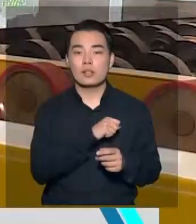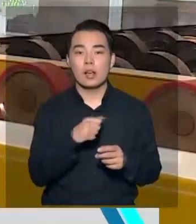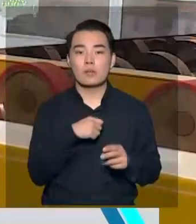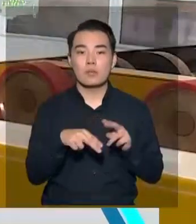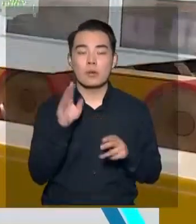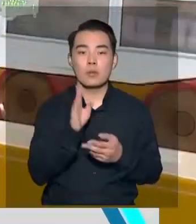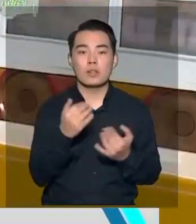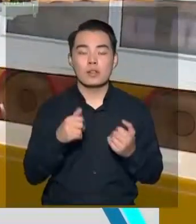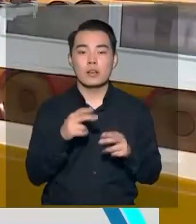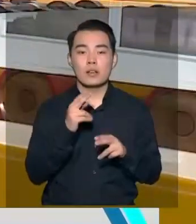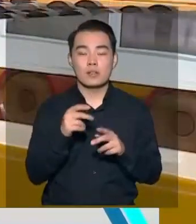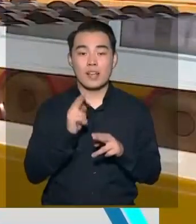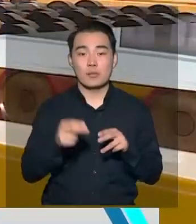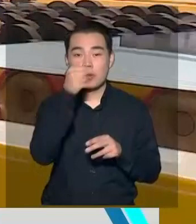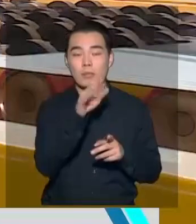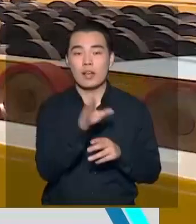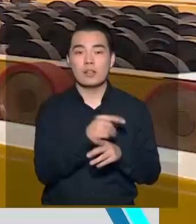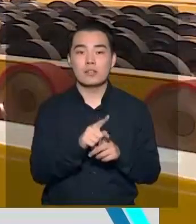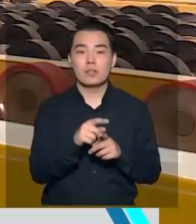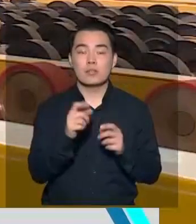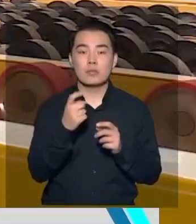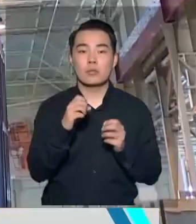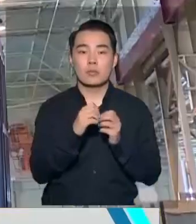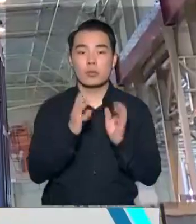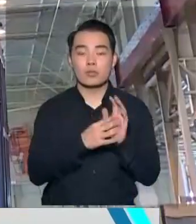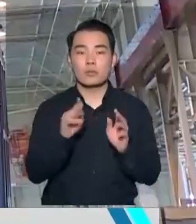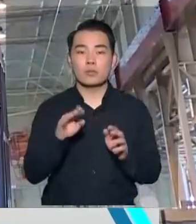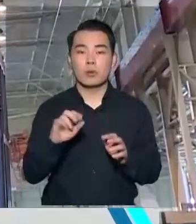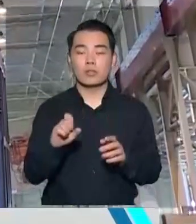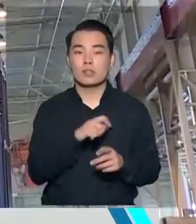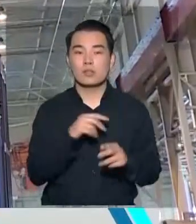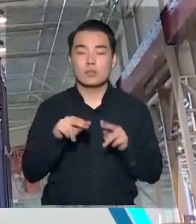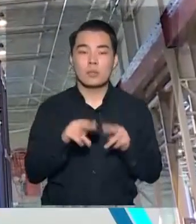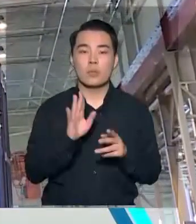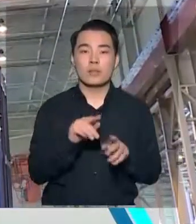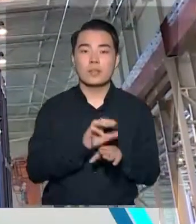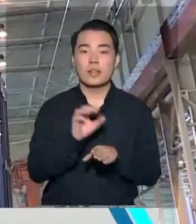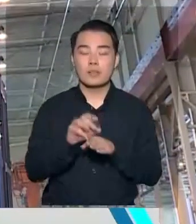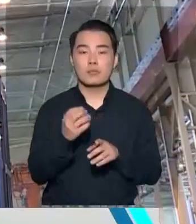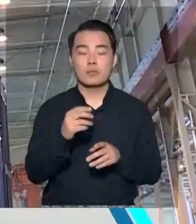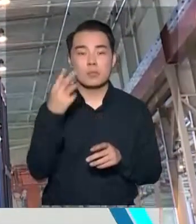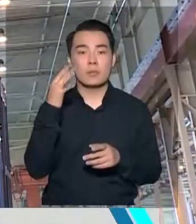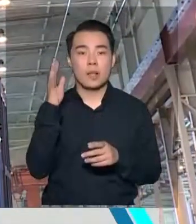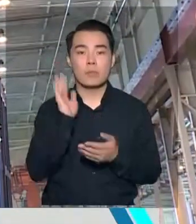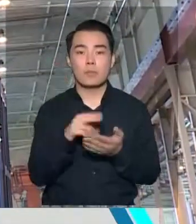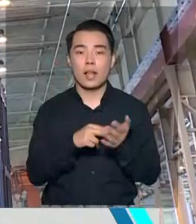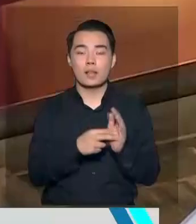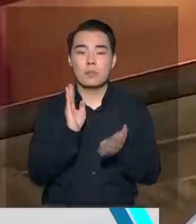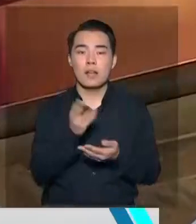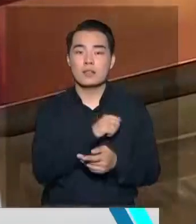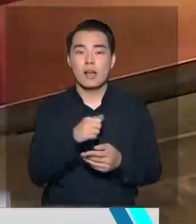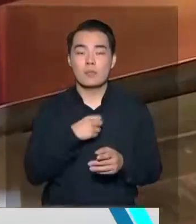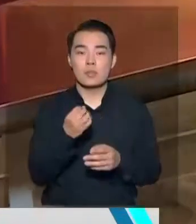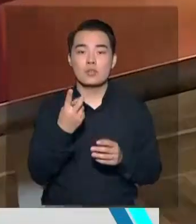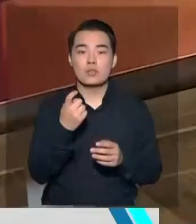соңына дейін тағы 129 мың тонна шыны шығару межеленіп отыр. Оның 30% сыртқы нарыққа жөнелтіледі. Бұған қоса кешен айналасында құны